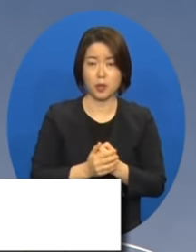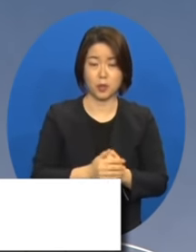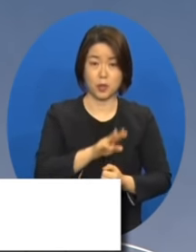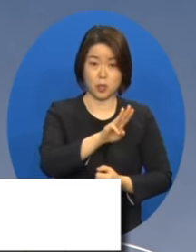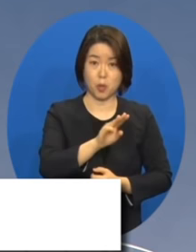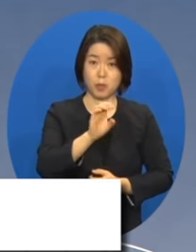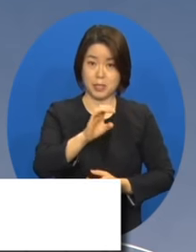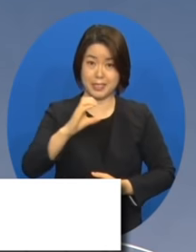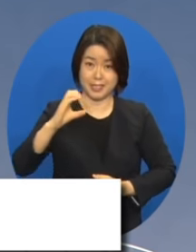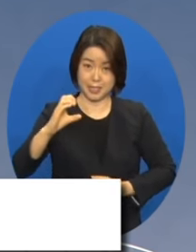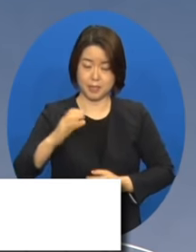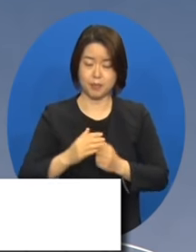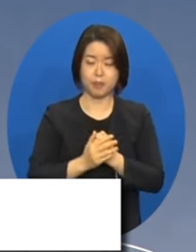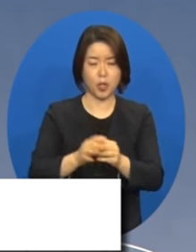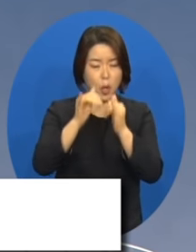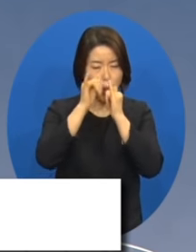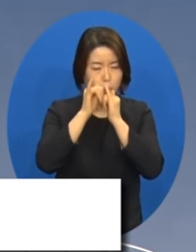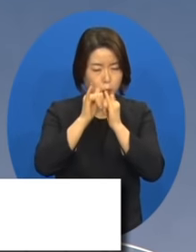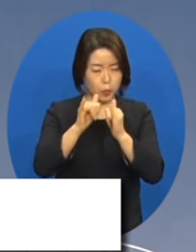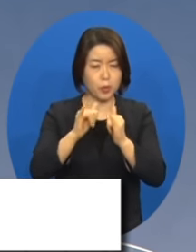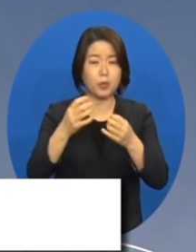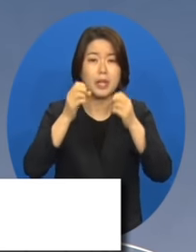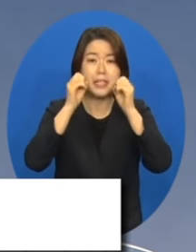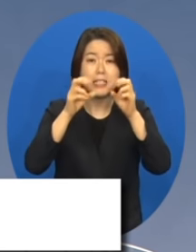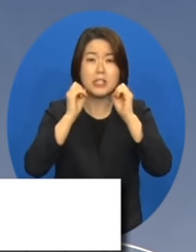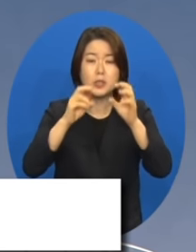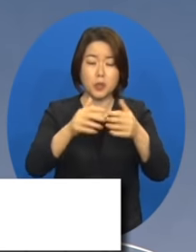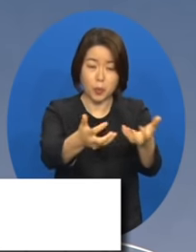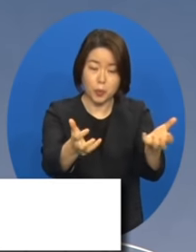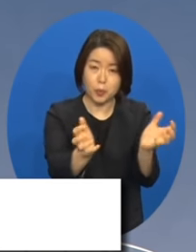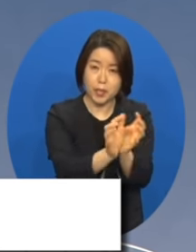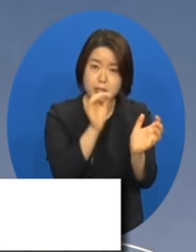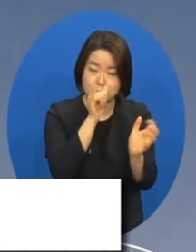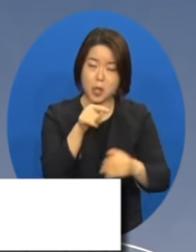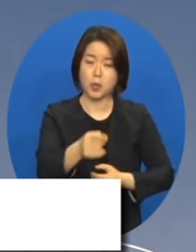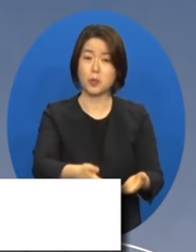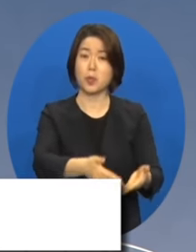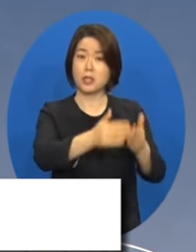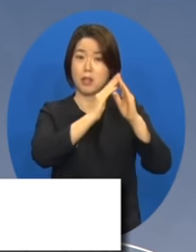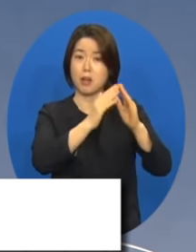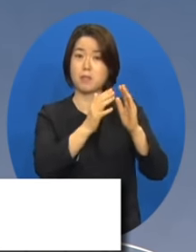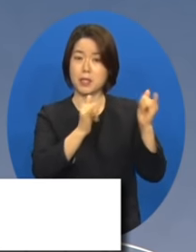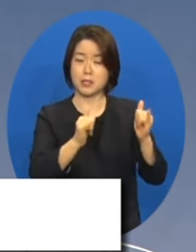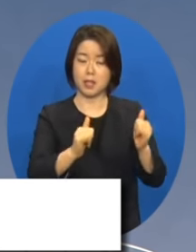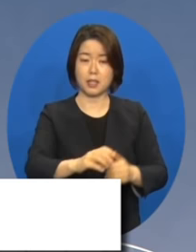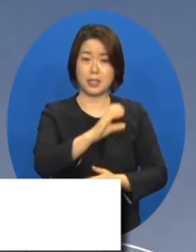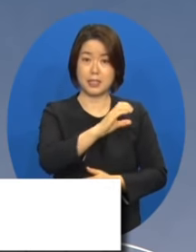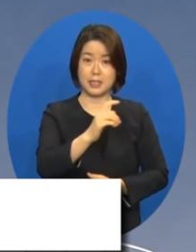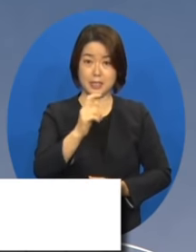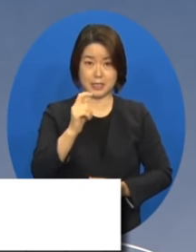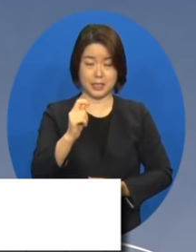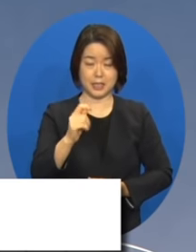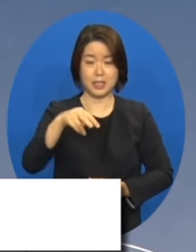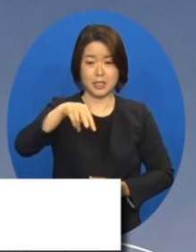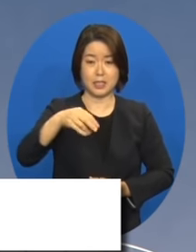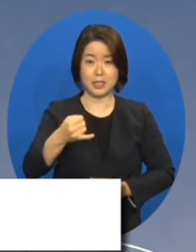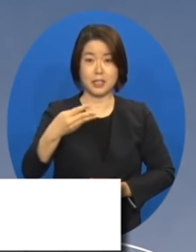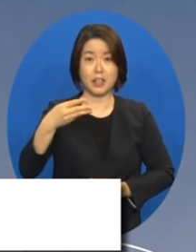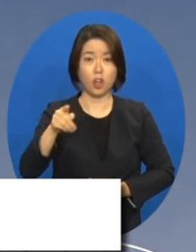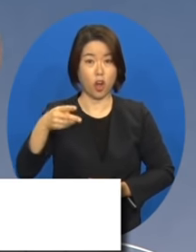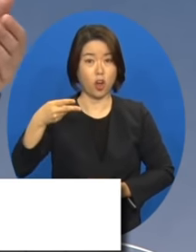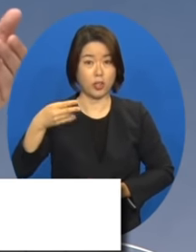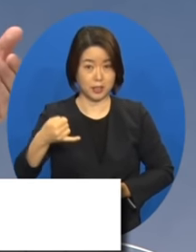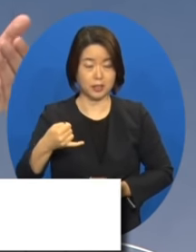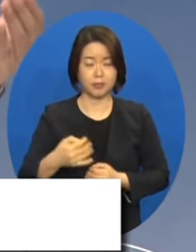아주 훌륭한 선교 단체가 있는데 그 선교 단체를 설립 하신분이 ct 스터드 라는 선교사 드림